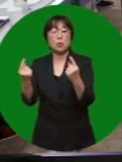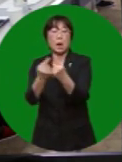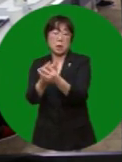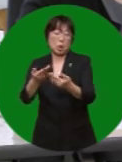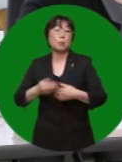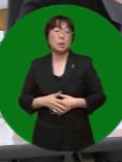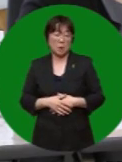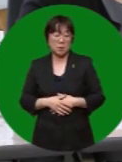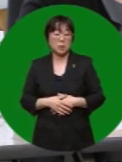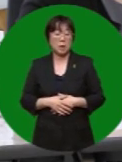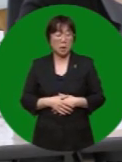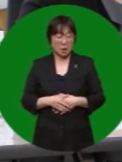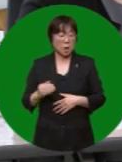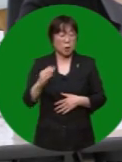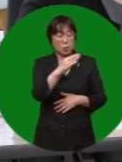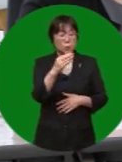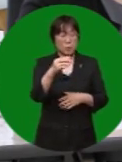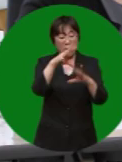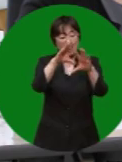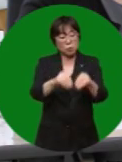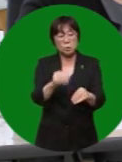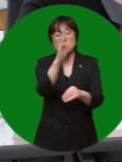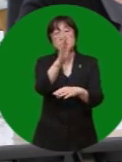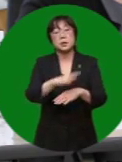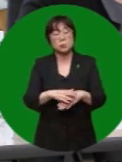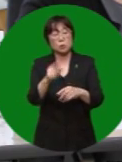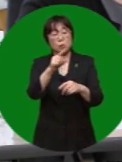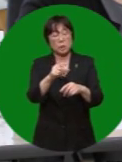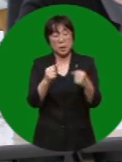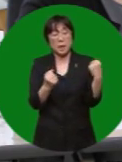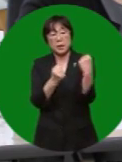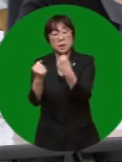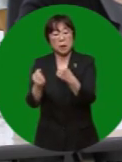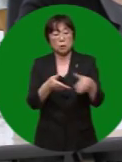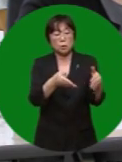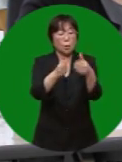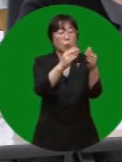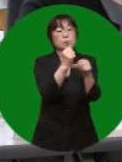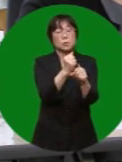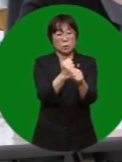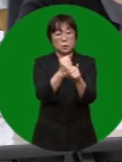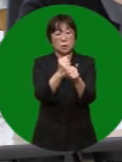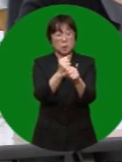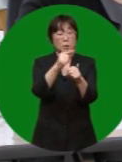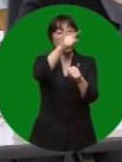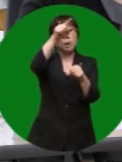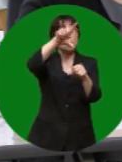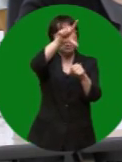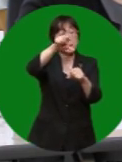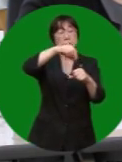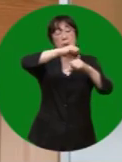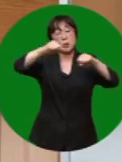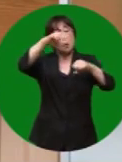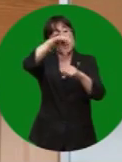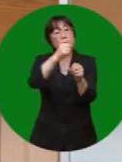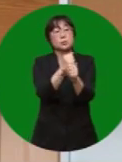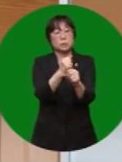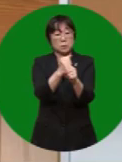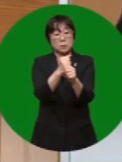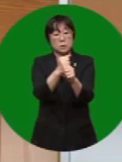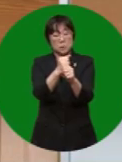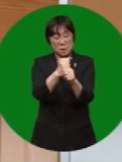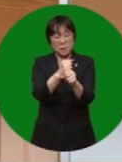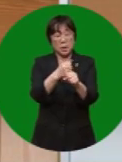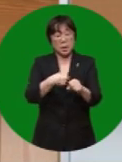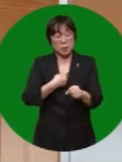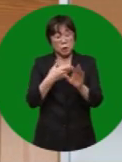もらって、ただ休憩者を取るだけではなくてその上に避難の通路であるとか上に広場を設けてもらうと。そしたらすぐ自主